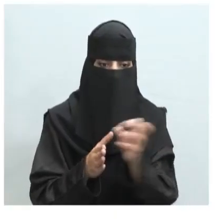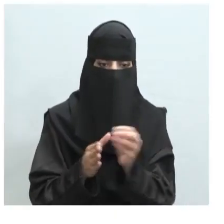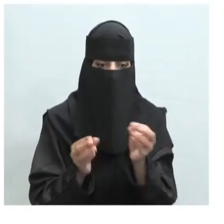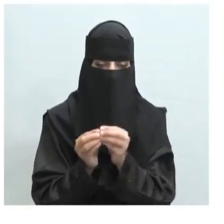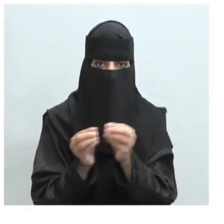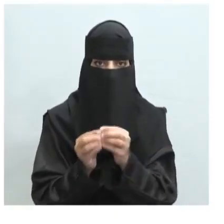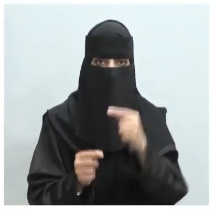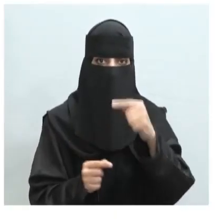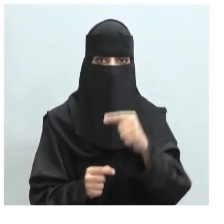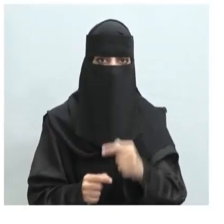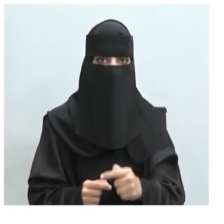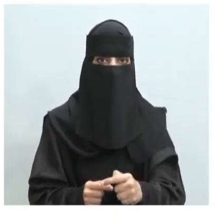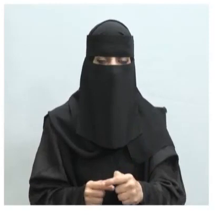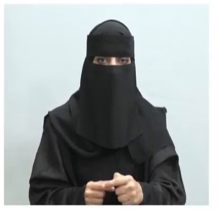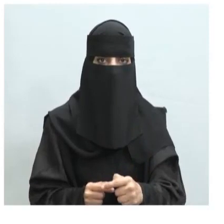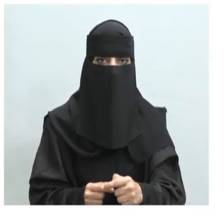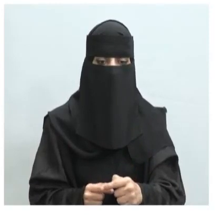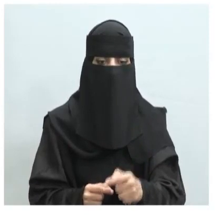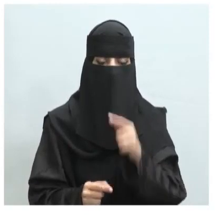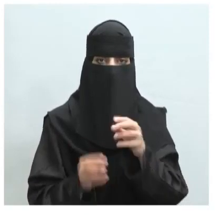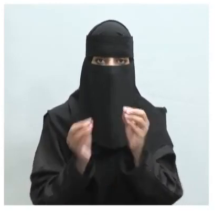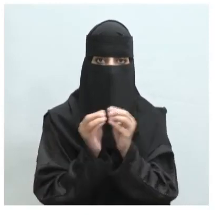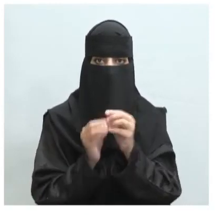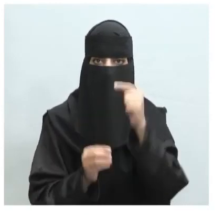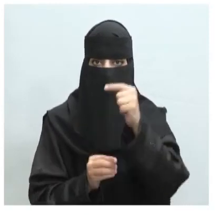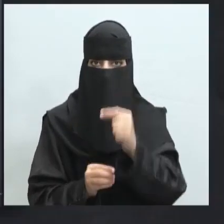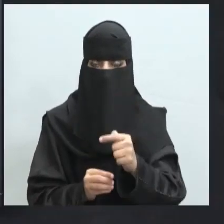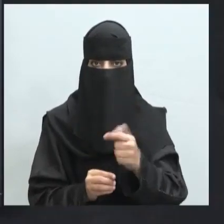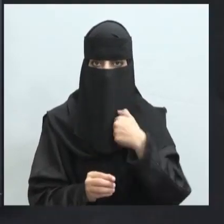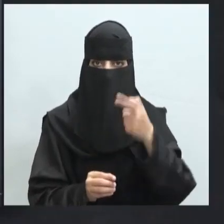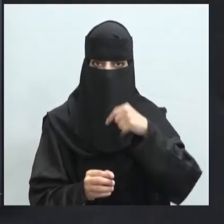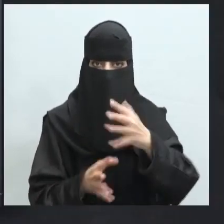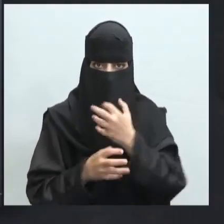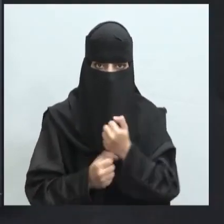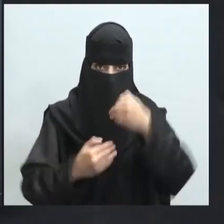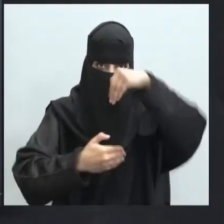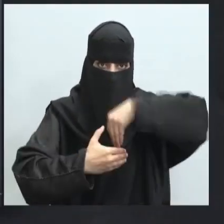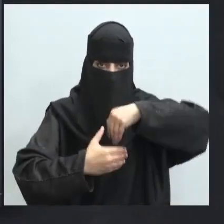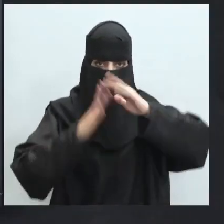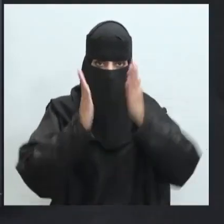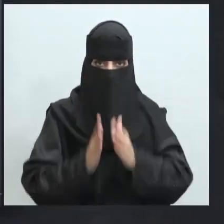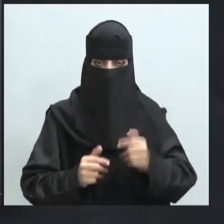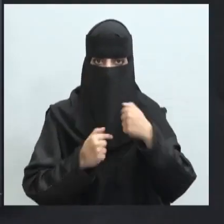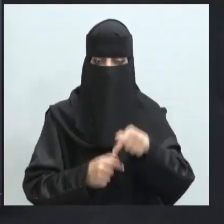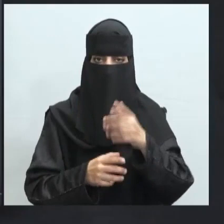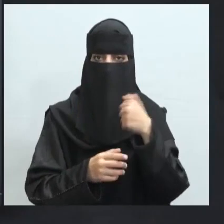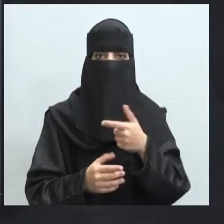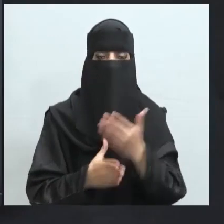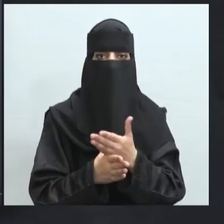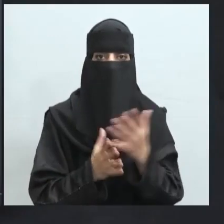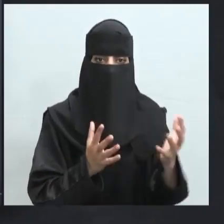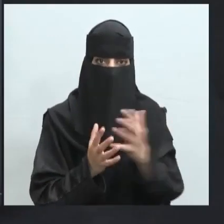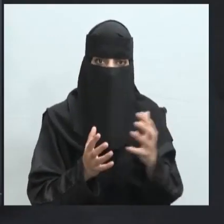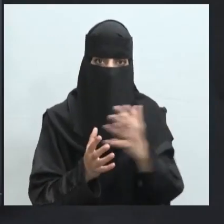سالبه هذه الشحنات السالبه نحن نحتفظ بها في اجسامنا وبالتالي هذا يسبب